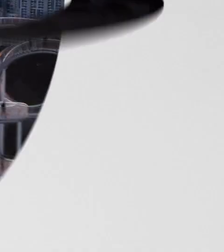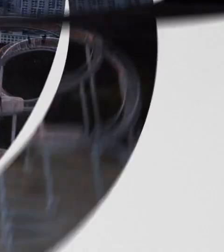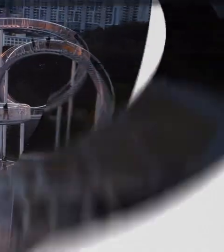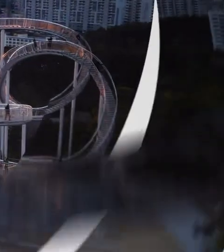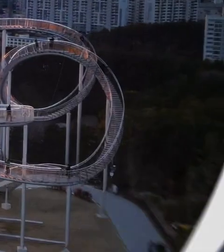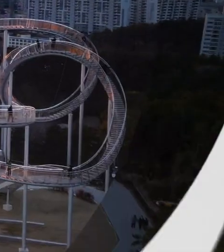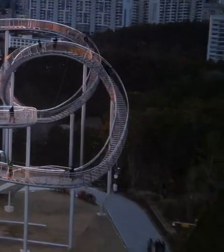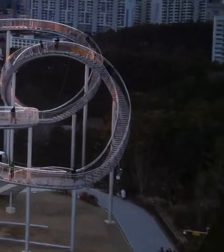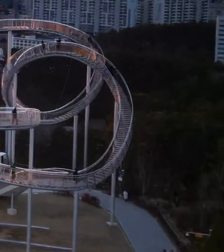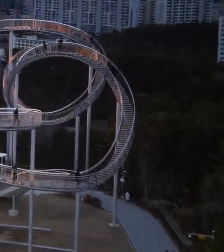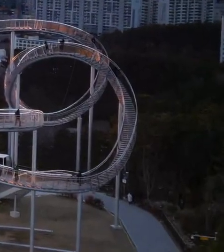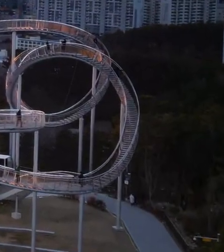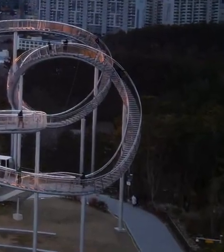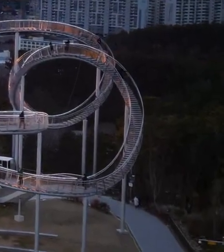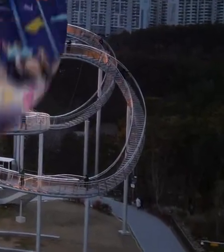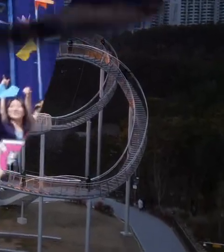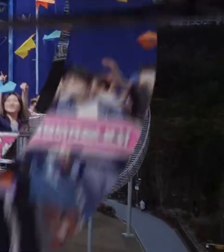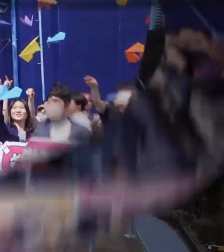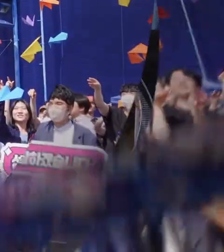고맙습니다